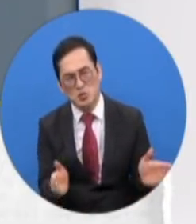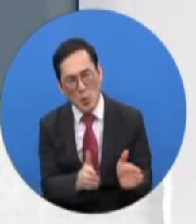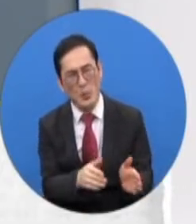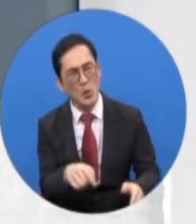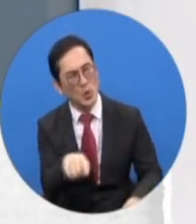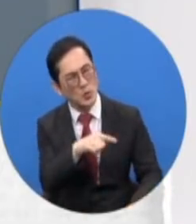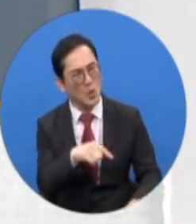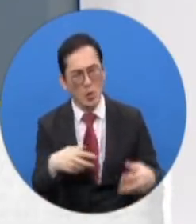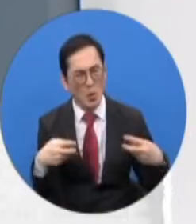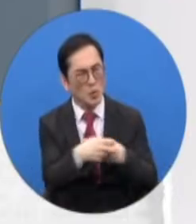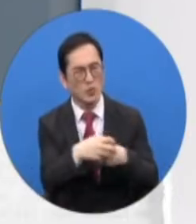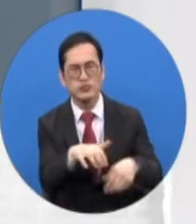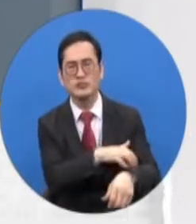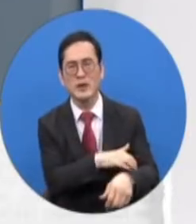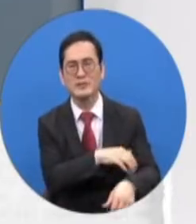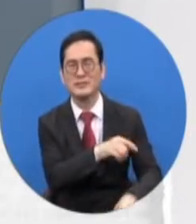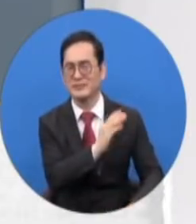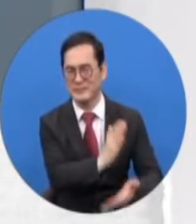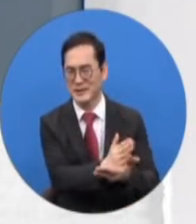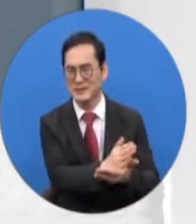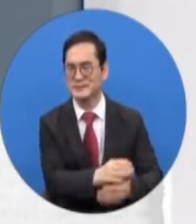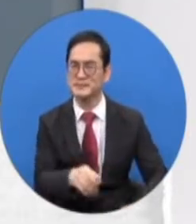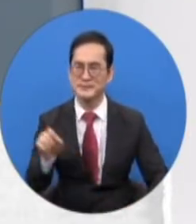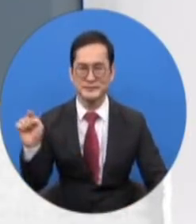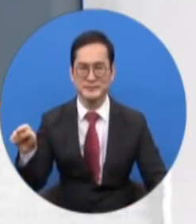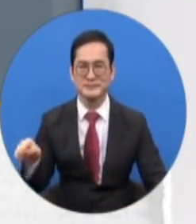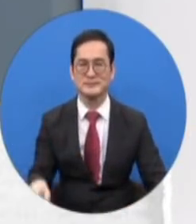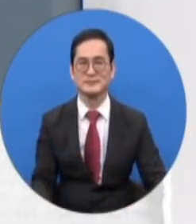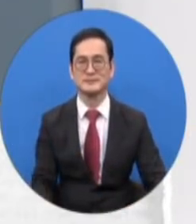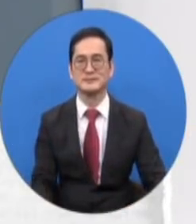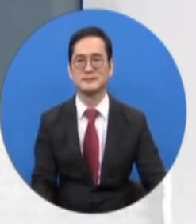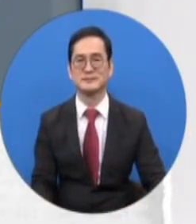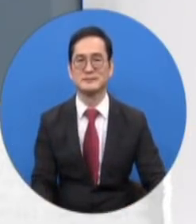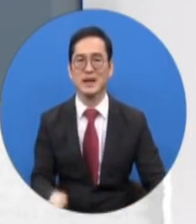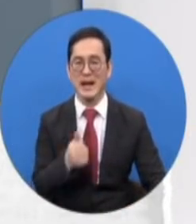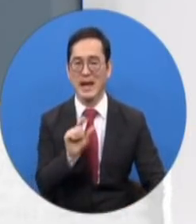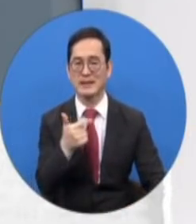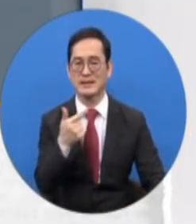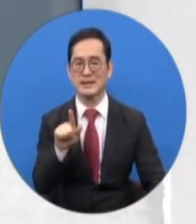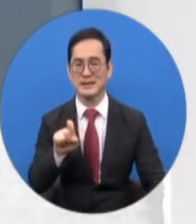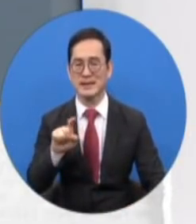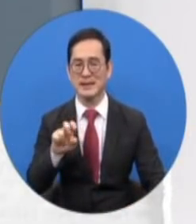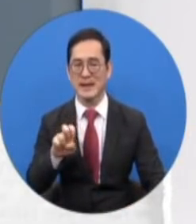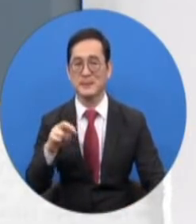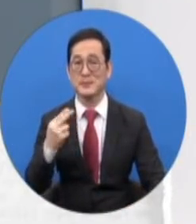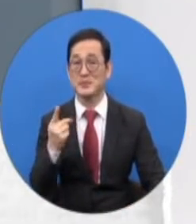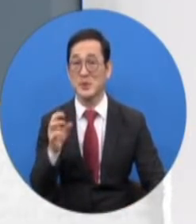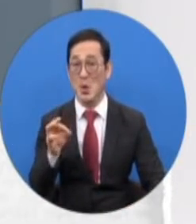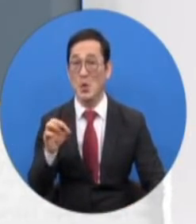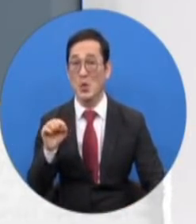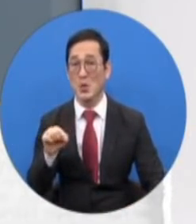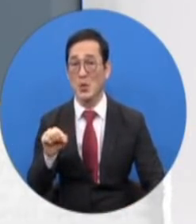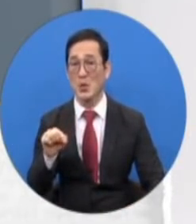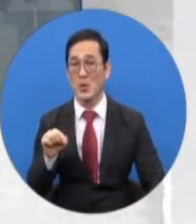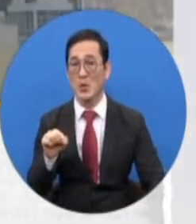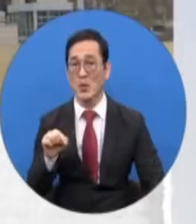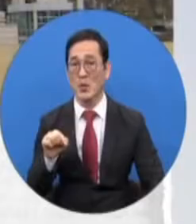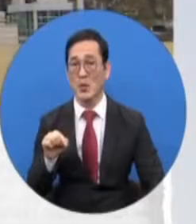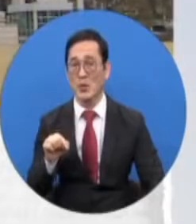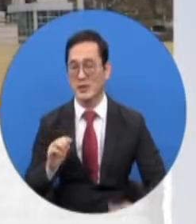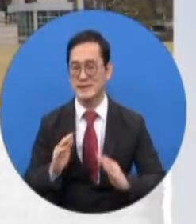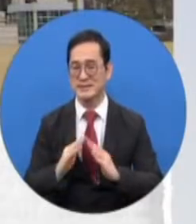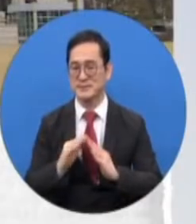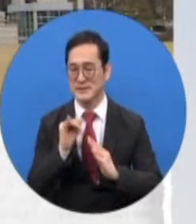검토 그리고 그 한남동에 가면은 몇몇 분들 이렇게 공간이 있어요. 그 공간이 사실은 대통령 관저로 쓸 수 있게